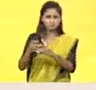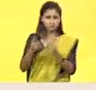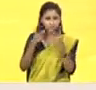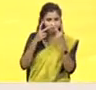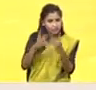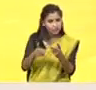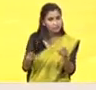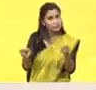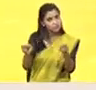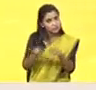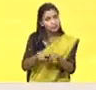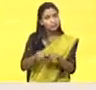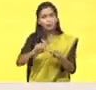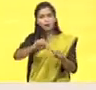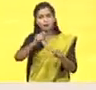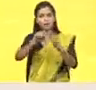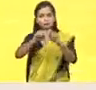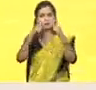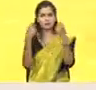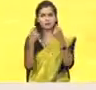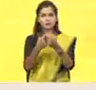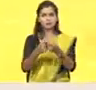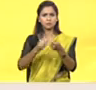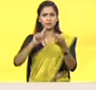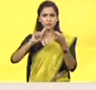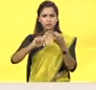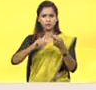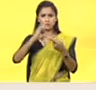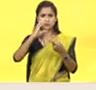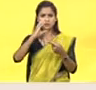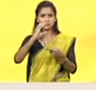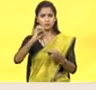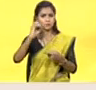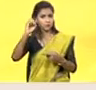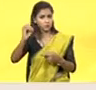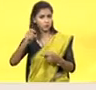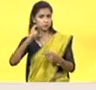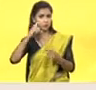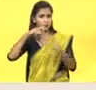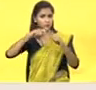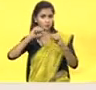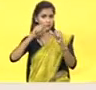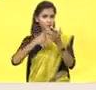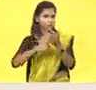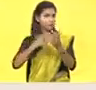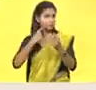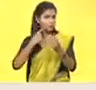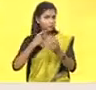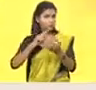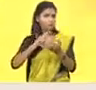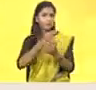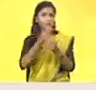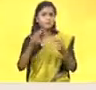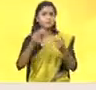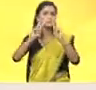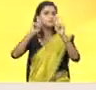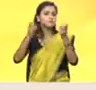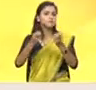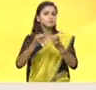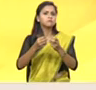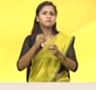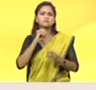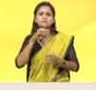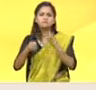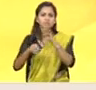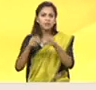की एक और टीम ने इको कारी नाम से स्टार्टअप शुरू किया है। ये प्लास्टिक वेस्ट से अलग अलग